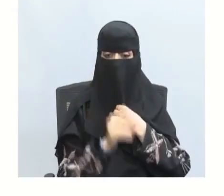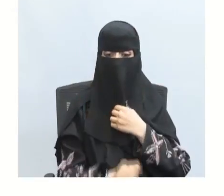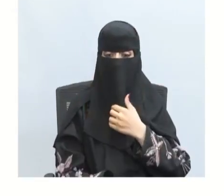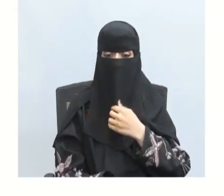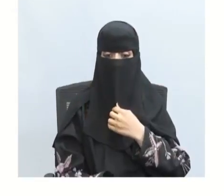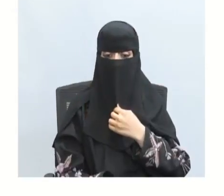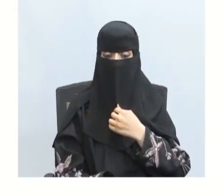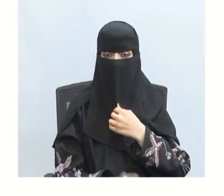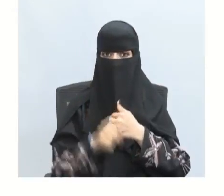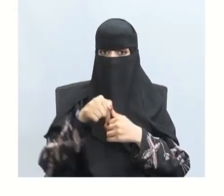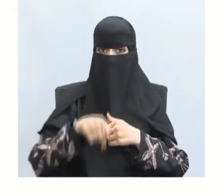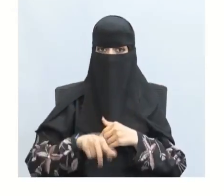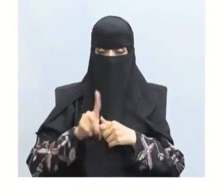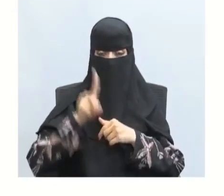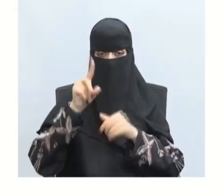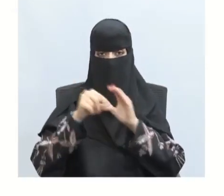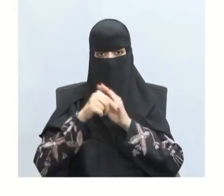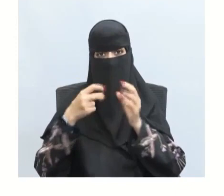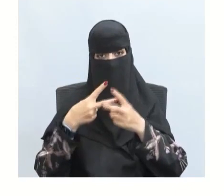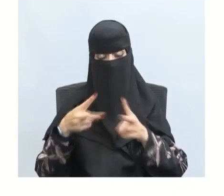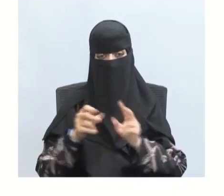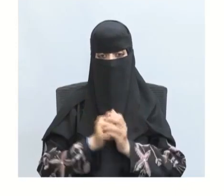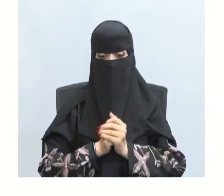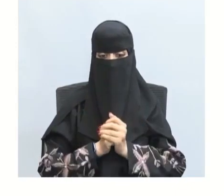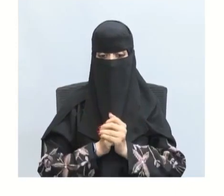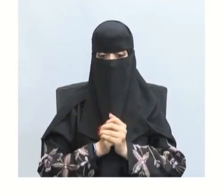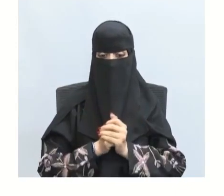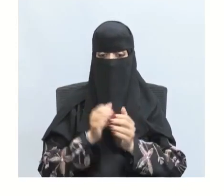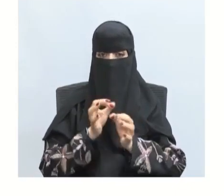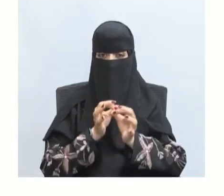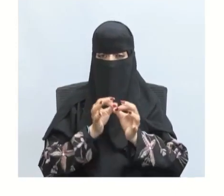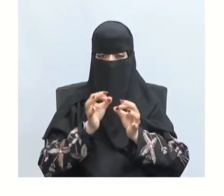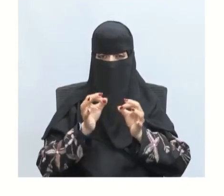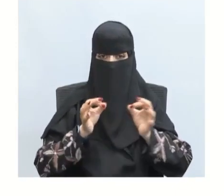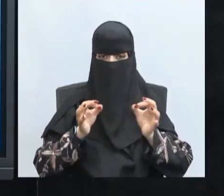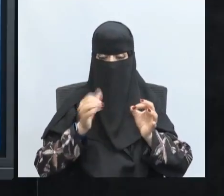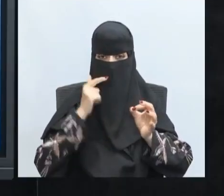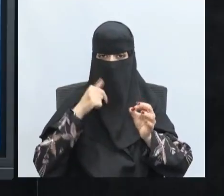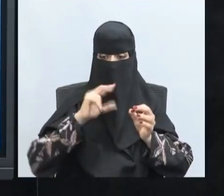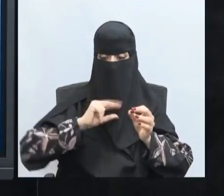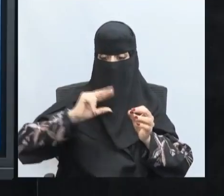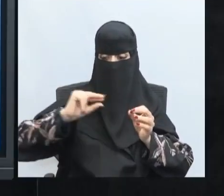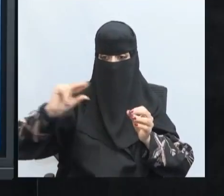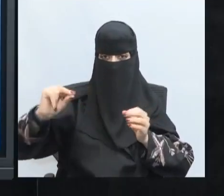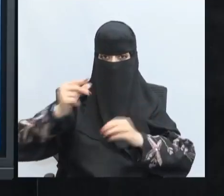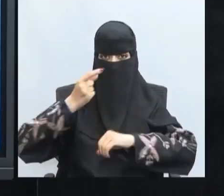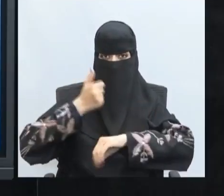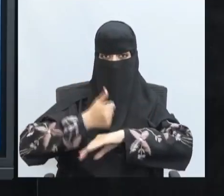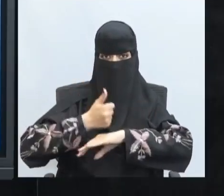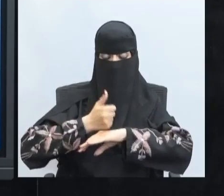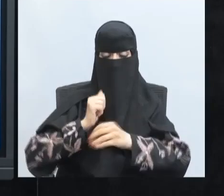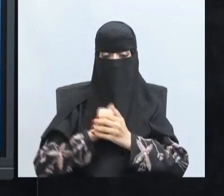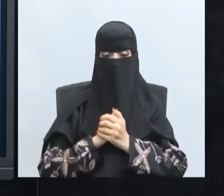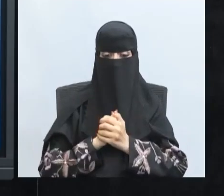للكويكبات موضوعنا لهذا اليوم مخطط التتابع الرئيسي في